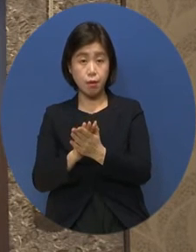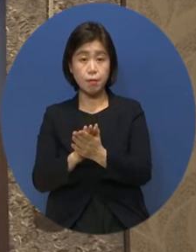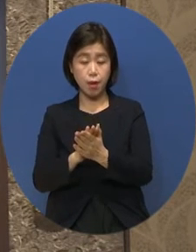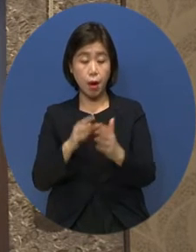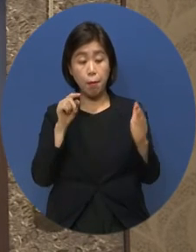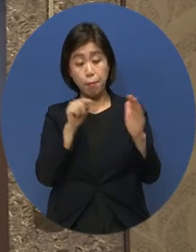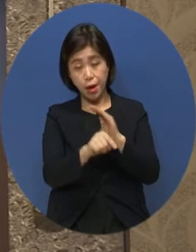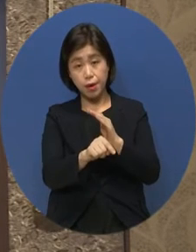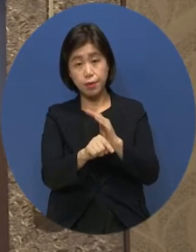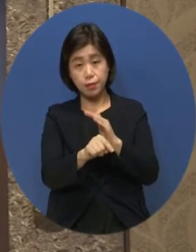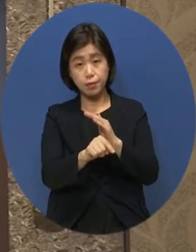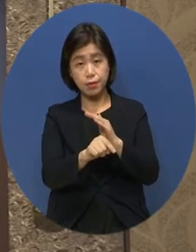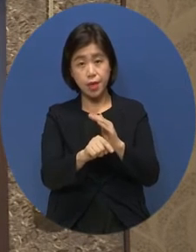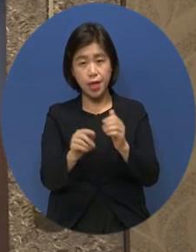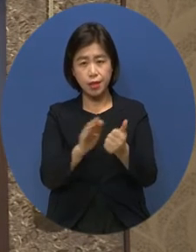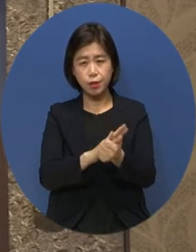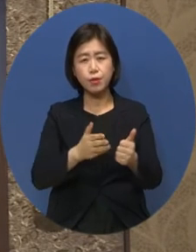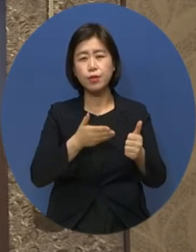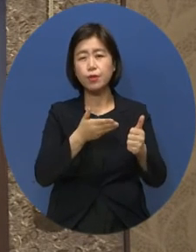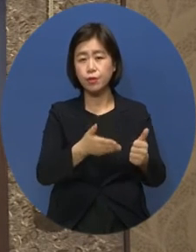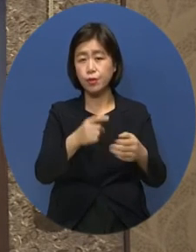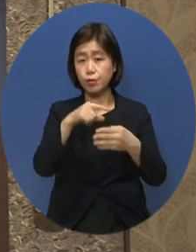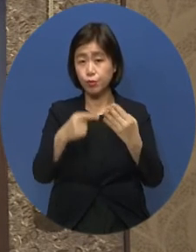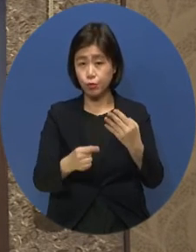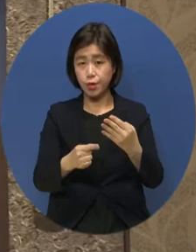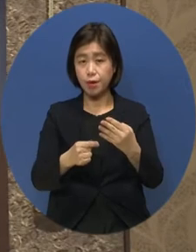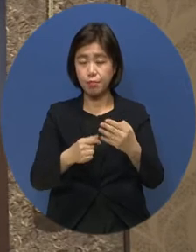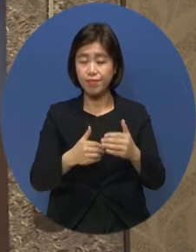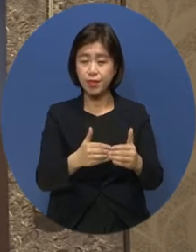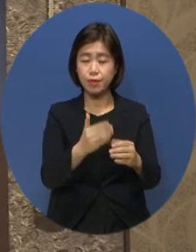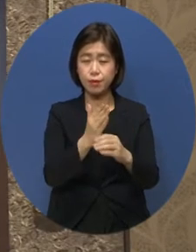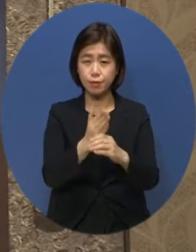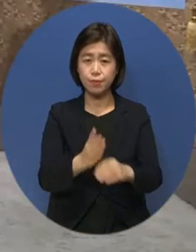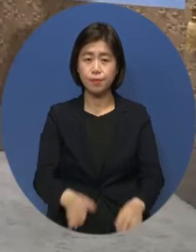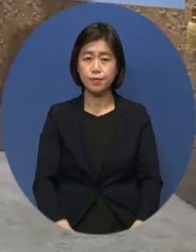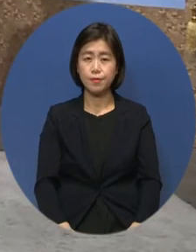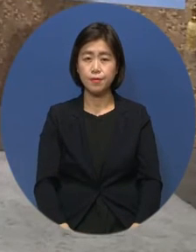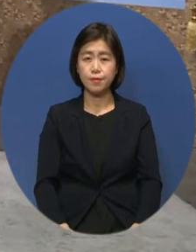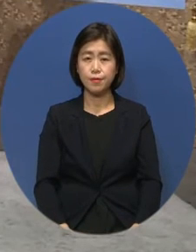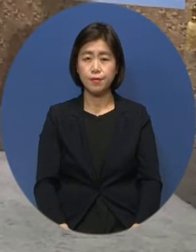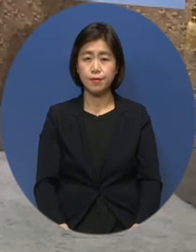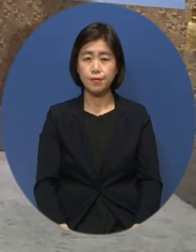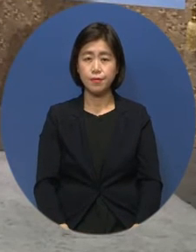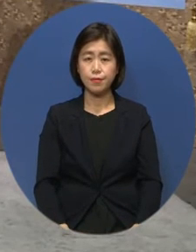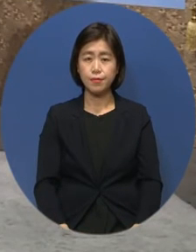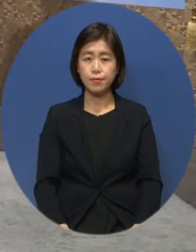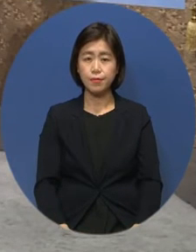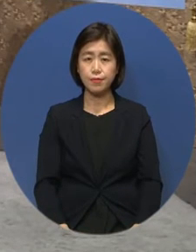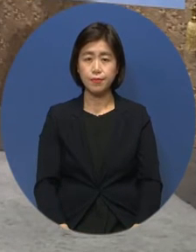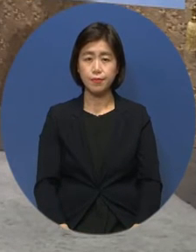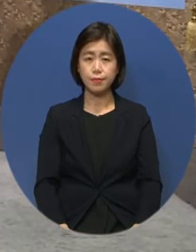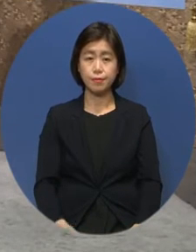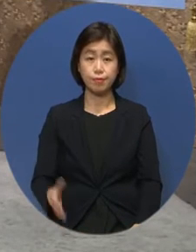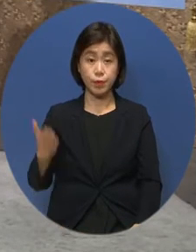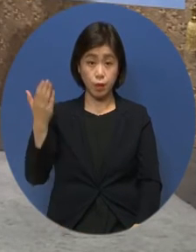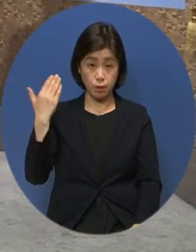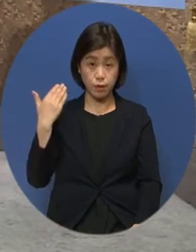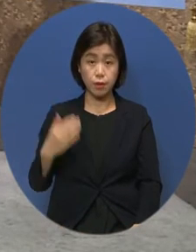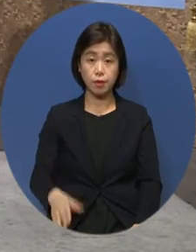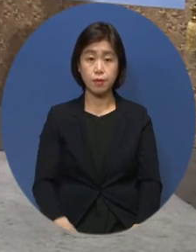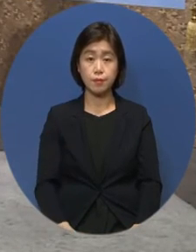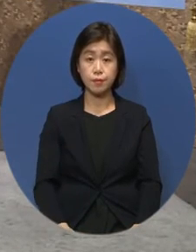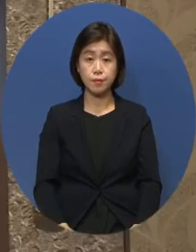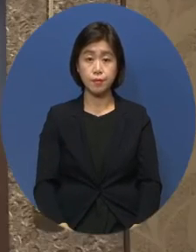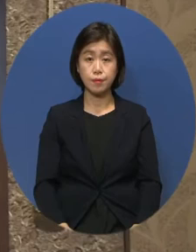서비스를 제공해드리는 프로그램을 현재 하고 있습니다 현재 하고 있는데 어 예전에는 이런